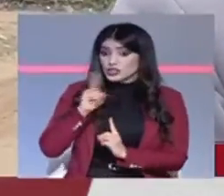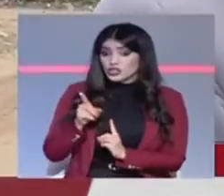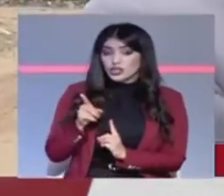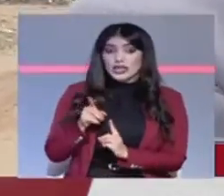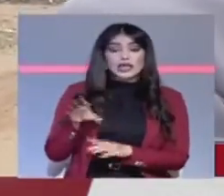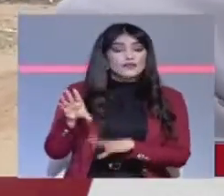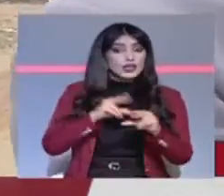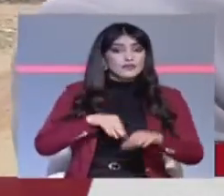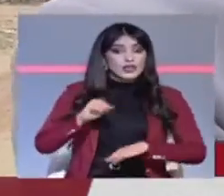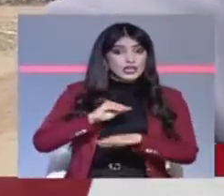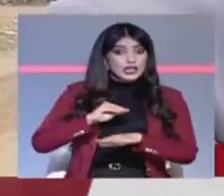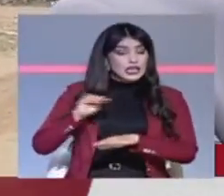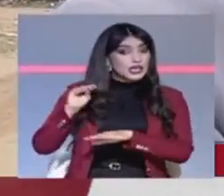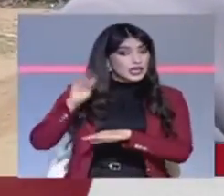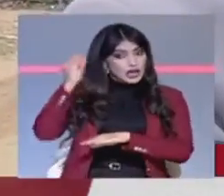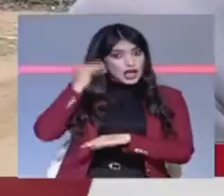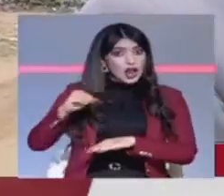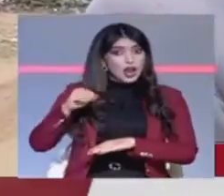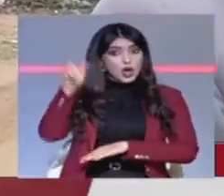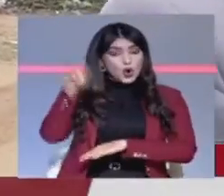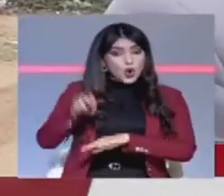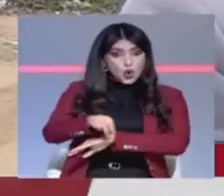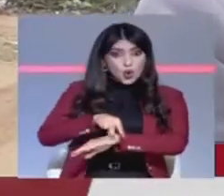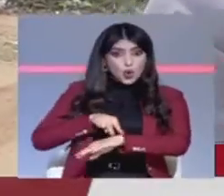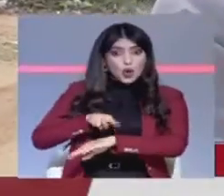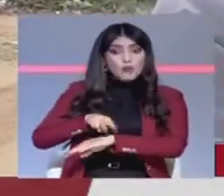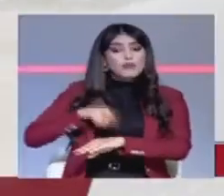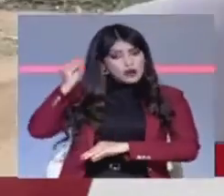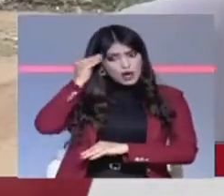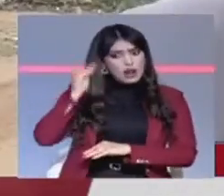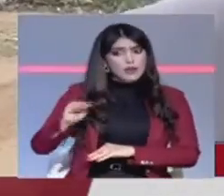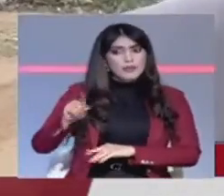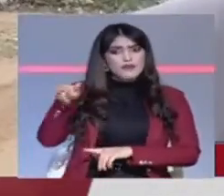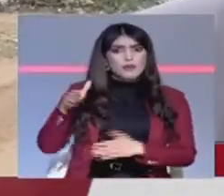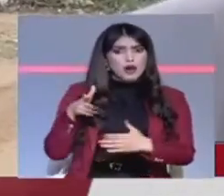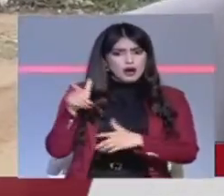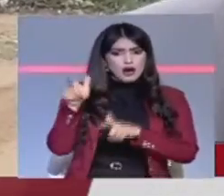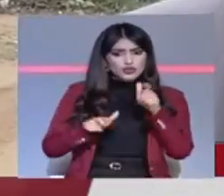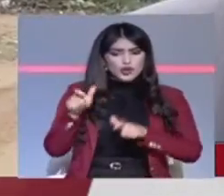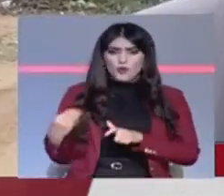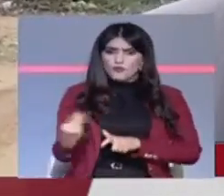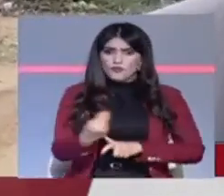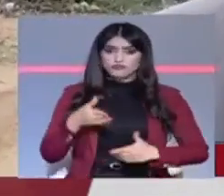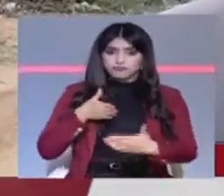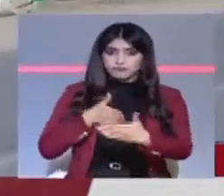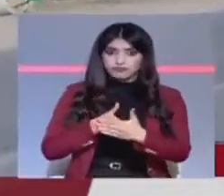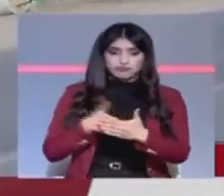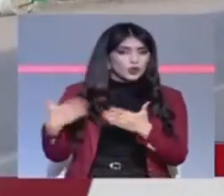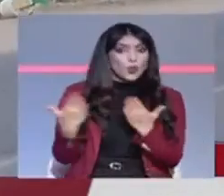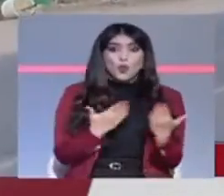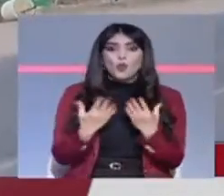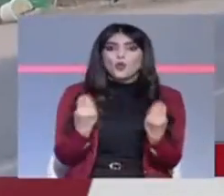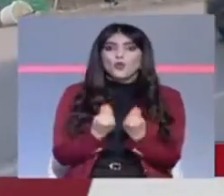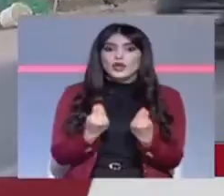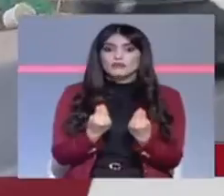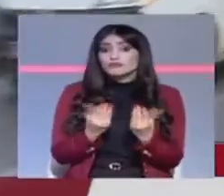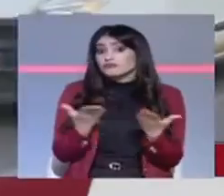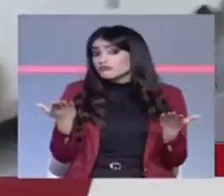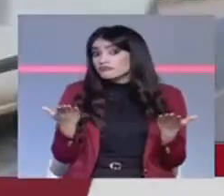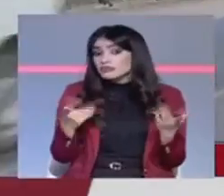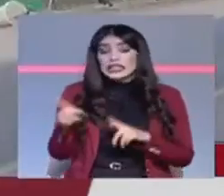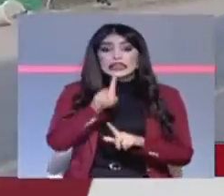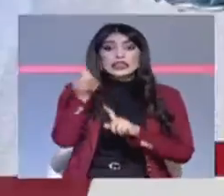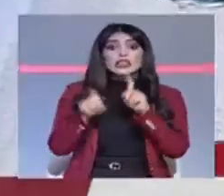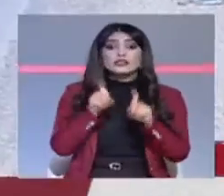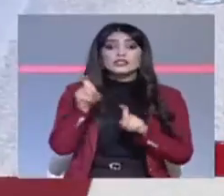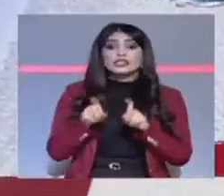ال ال العمده المعتمد هؤلاء التلاميذ اين هم تساؤل مدير المدرسه